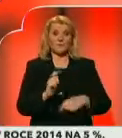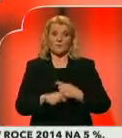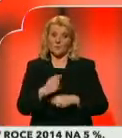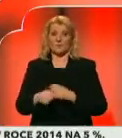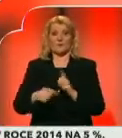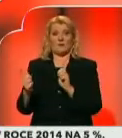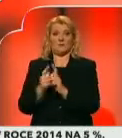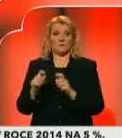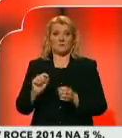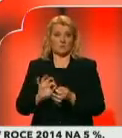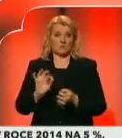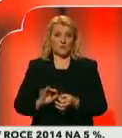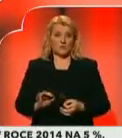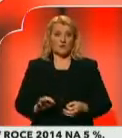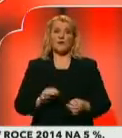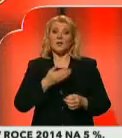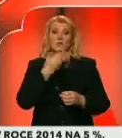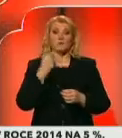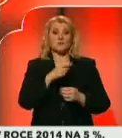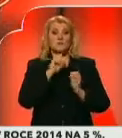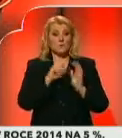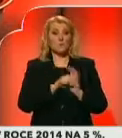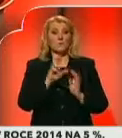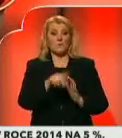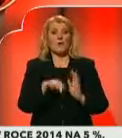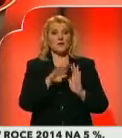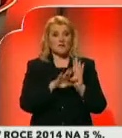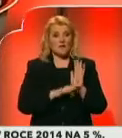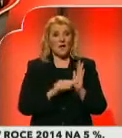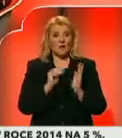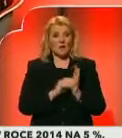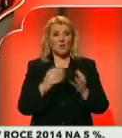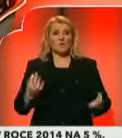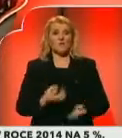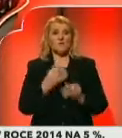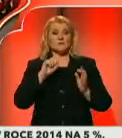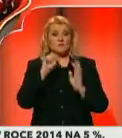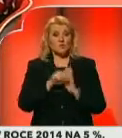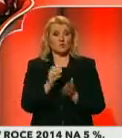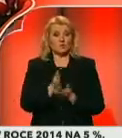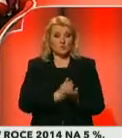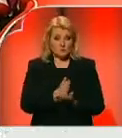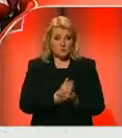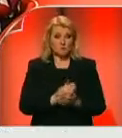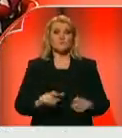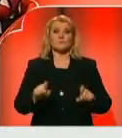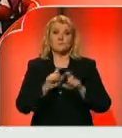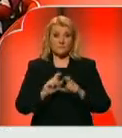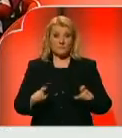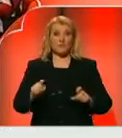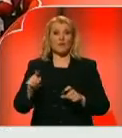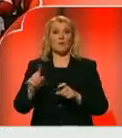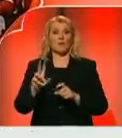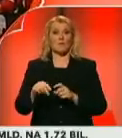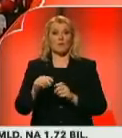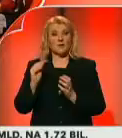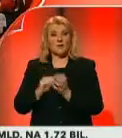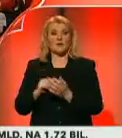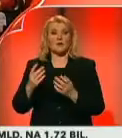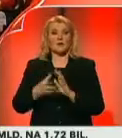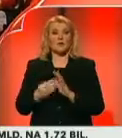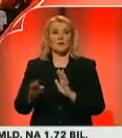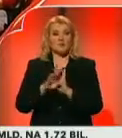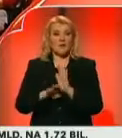podobné postavení. Česká pošta je vázána zákonem o poštovních službách, banka je vázána zákonem o bankách a je tam